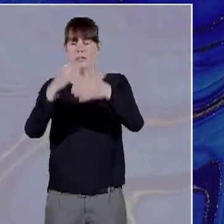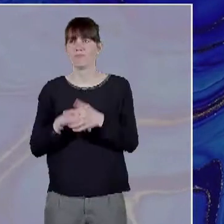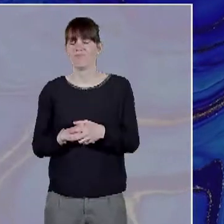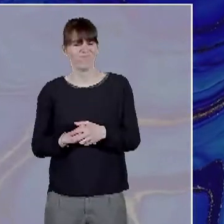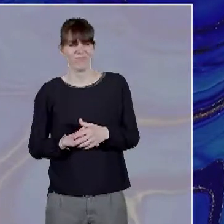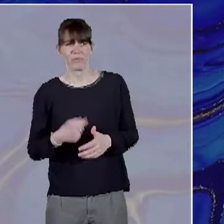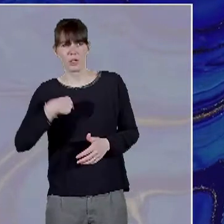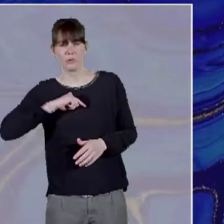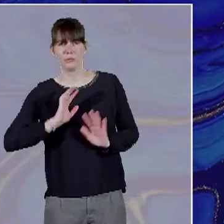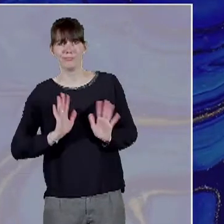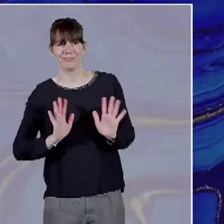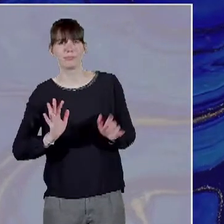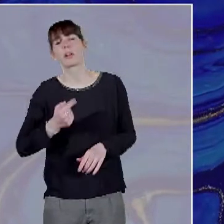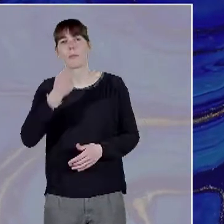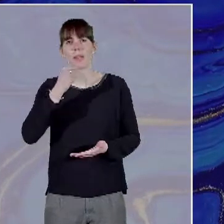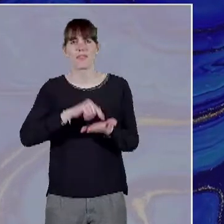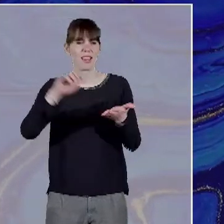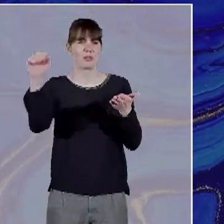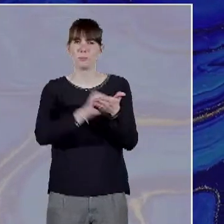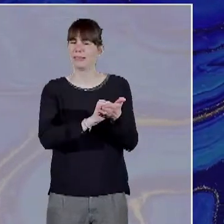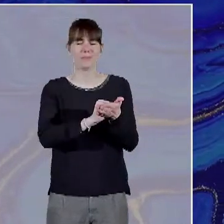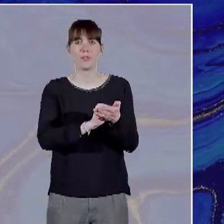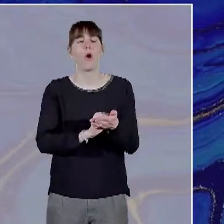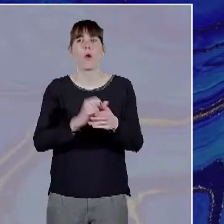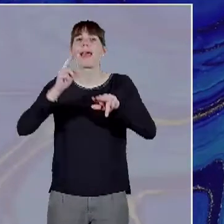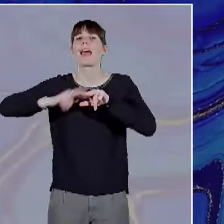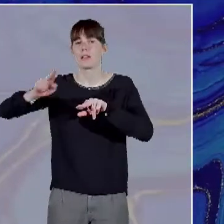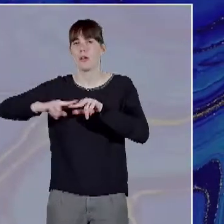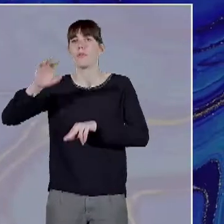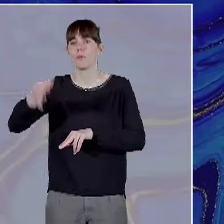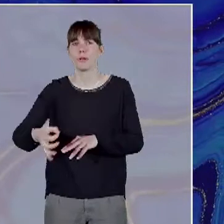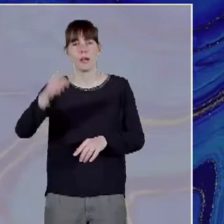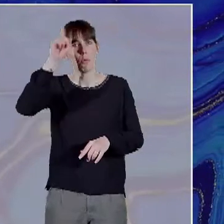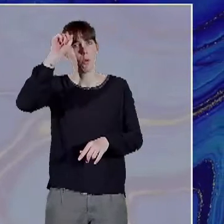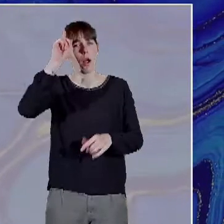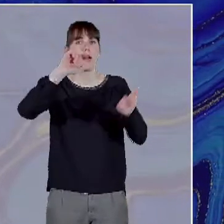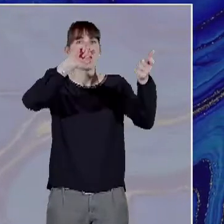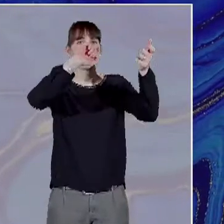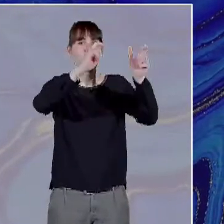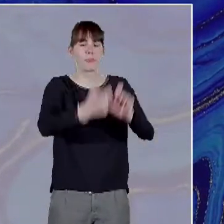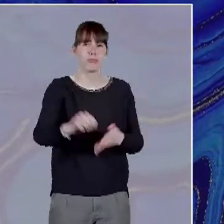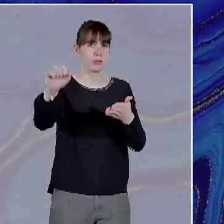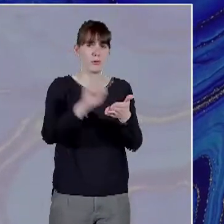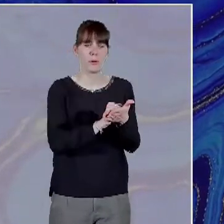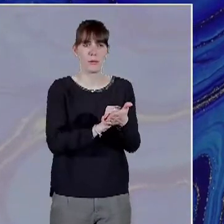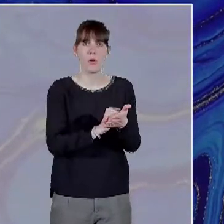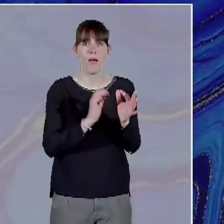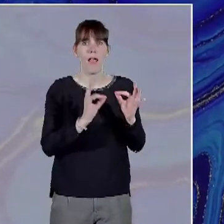moins et on rénove de plus en plus. Parce que vraiment, la démolition et la reconstruction, en termes de bilan carbone, est quand même toujours